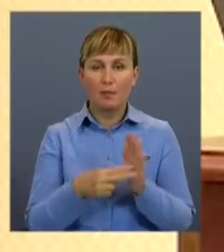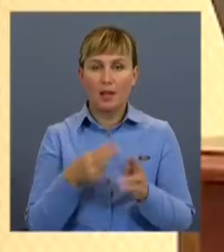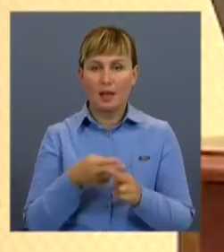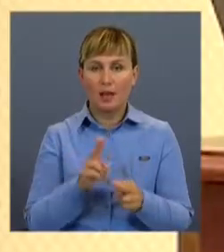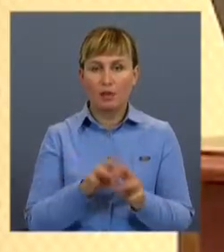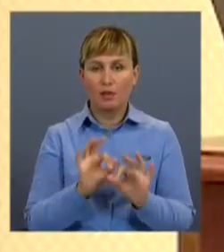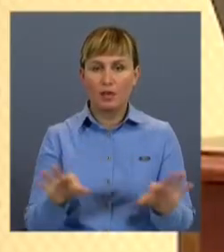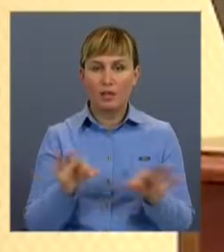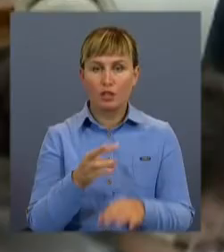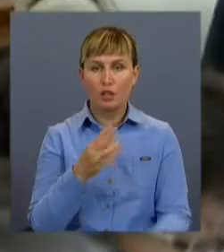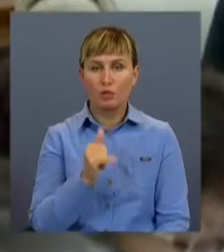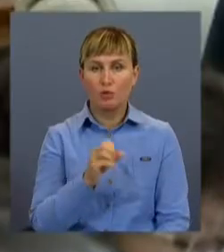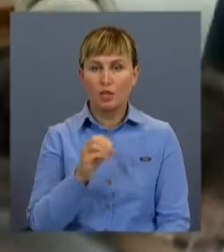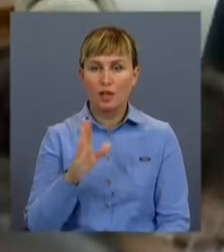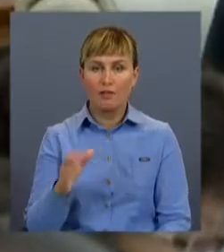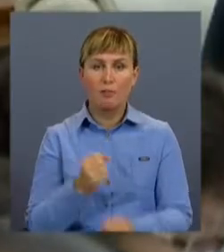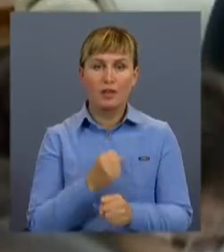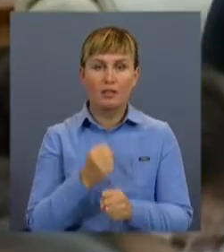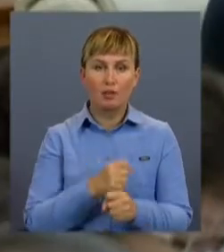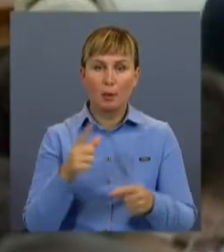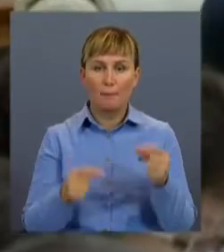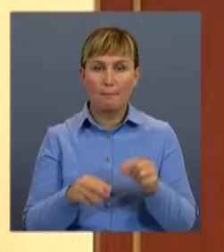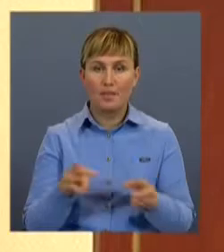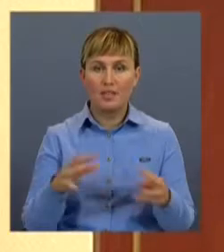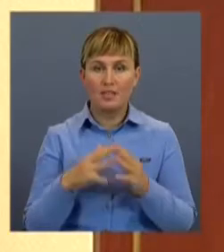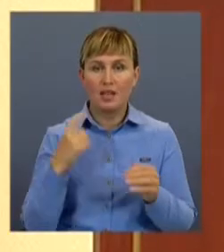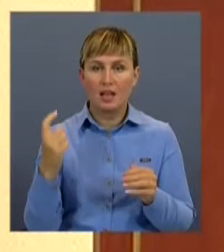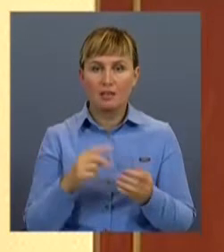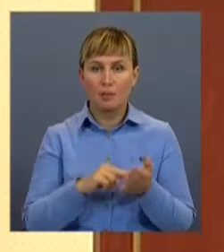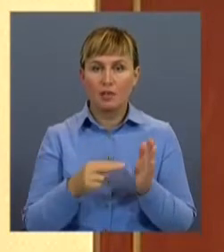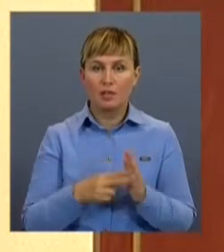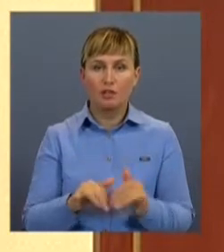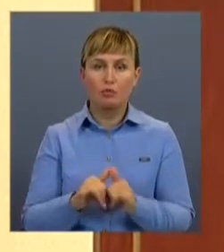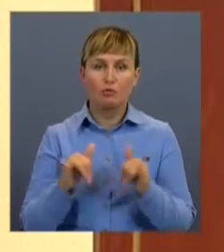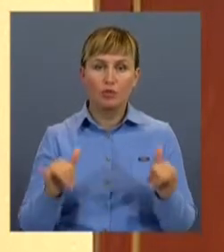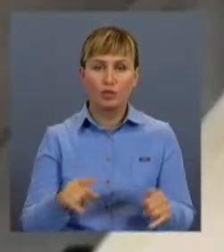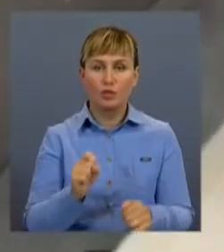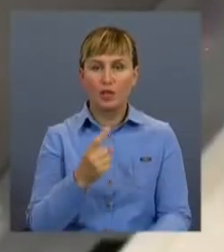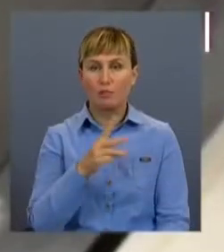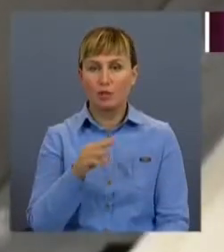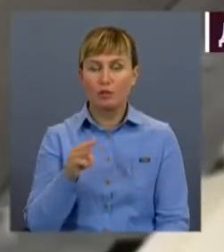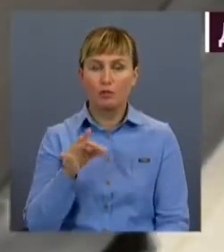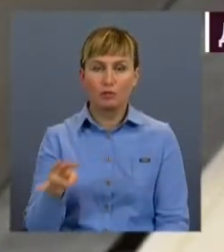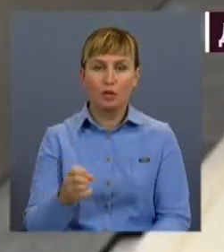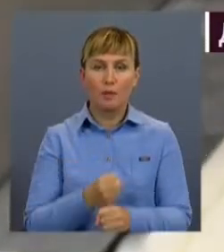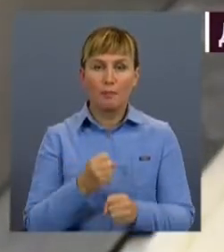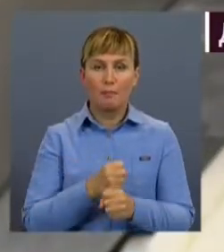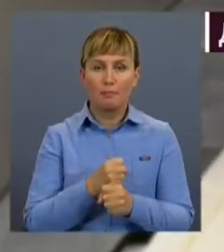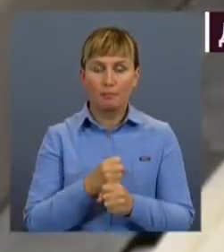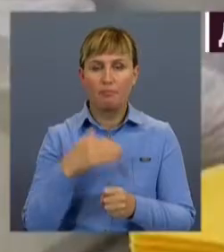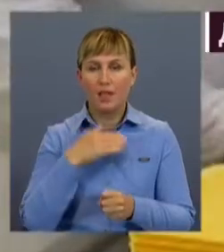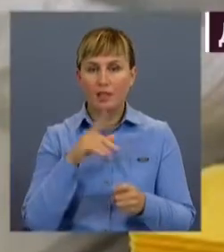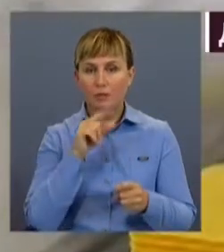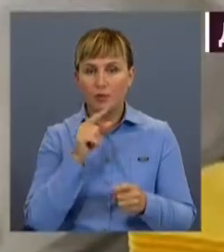поделился шукеев производства молока в министерстве сельского хозяйства планирует увеличить на миллион тонн объемы производства мяса птицы